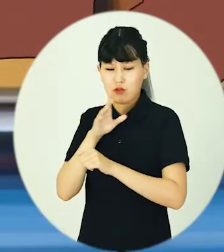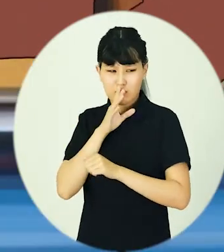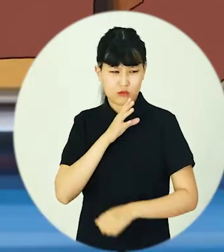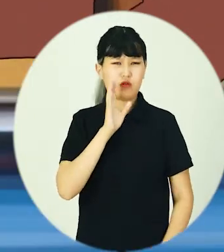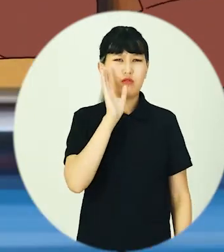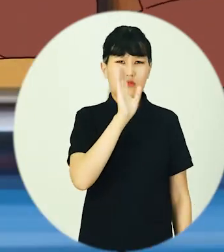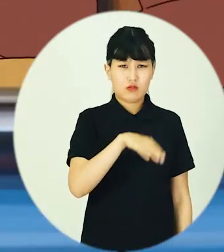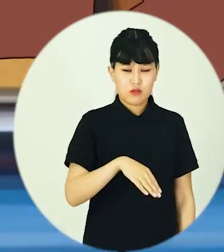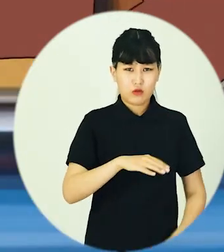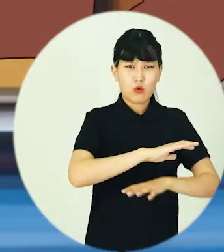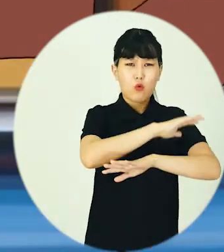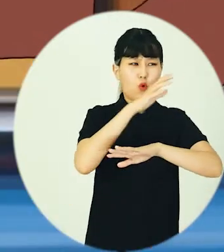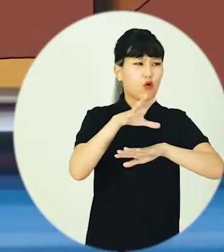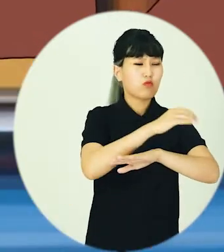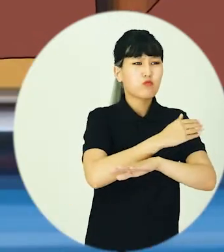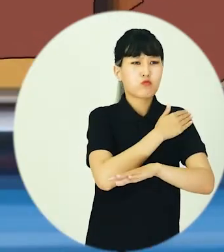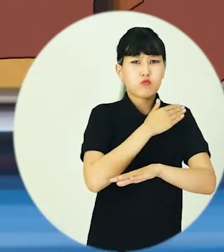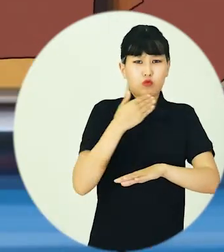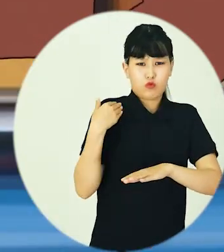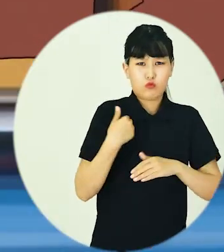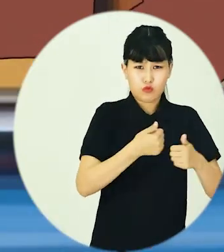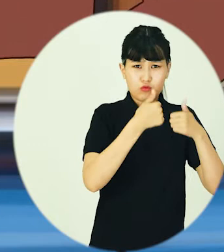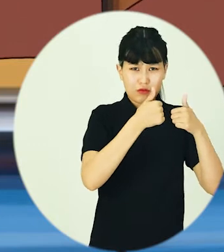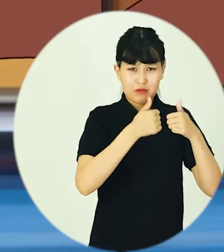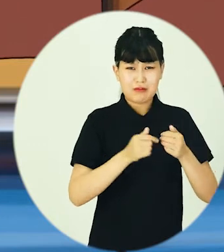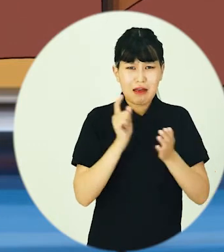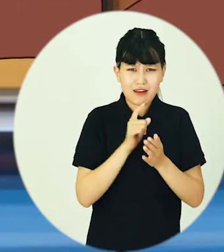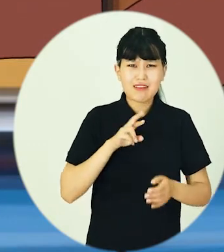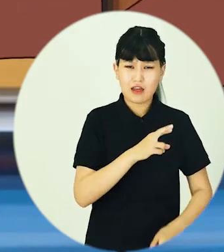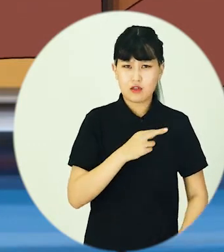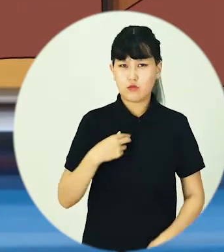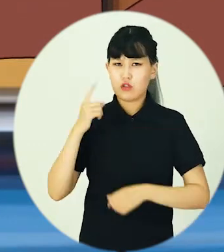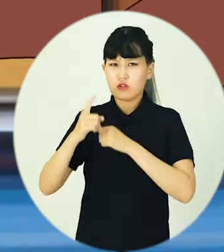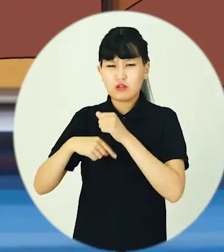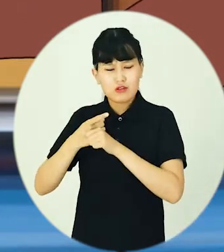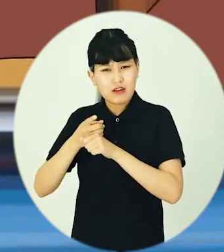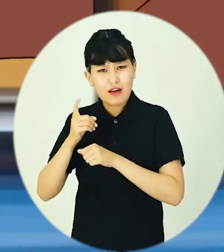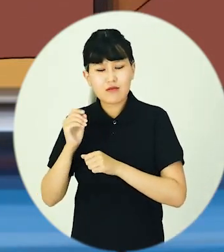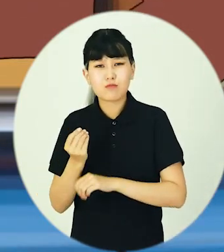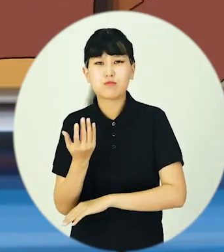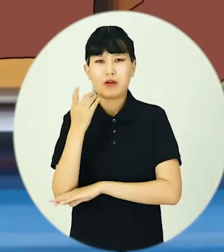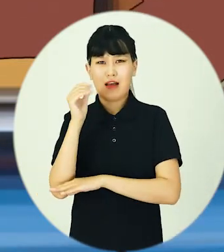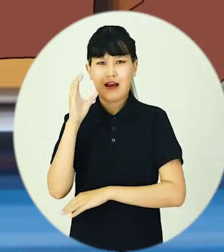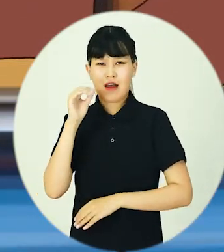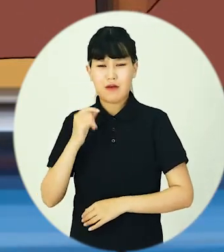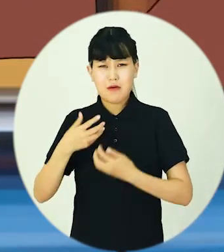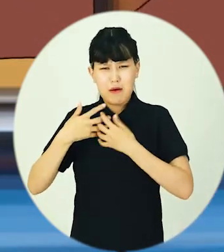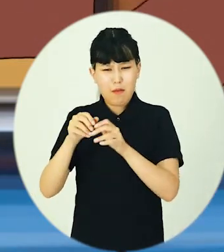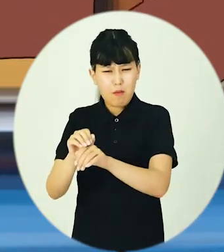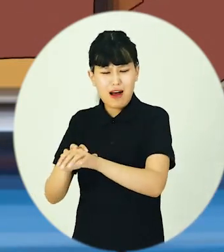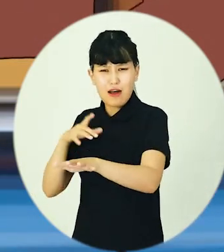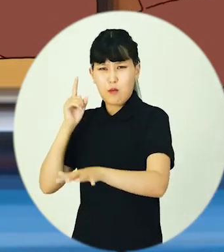биз. Ягаачгүй ахт нь яах гэж ингэж хилэгнүүлж байгаа юм бэ чи? Ирэх хавар би 1000 дулчин болмоор байна гэж би. Юу яриад байна хүү